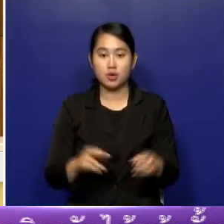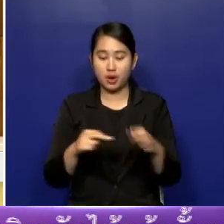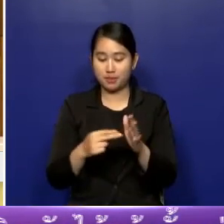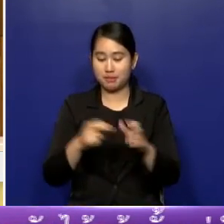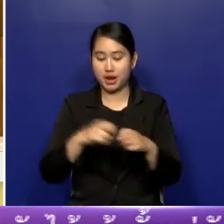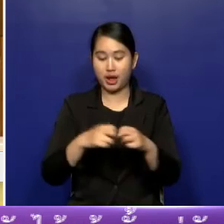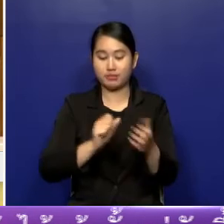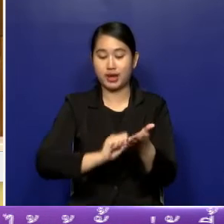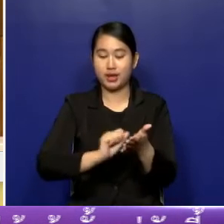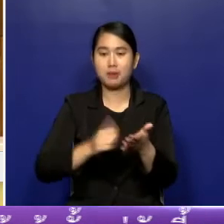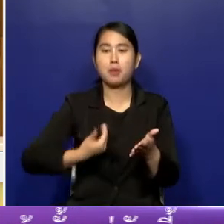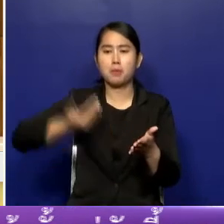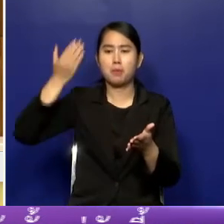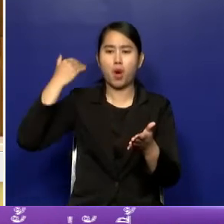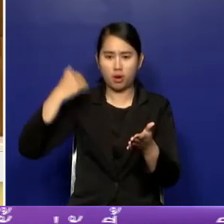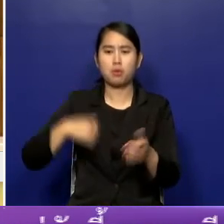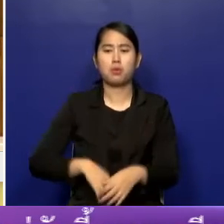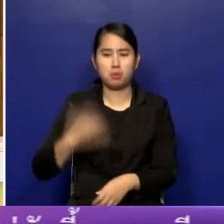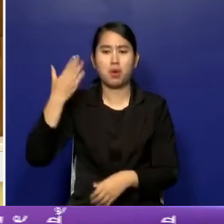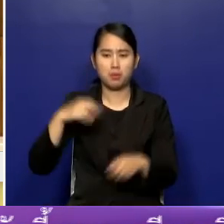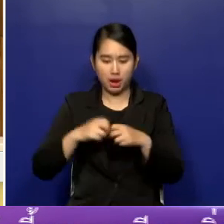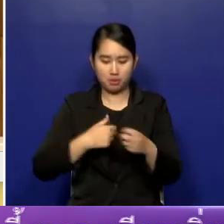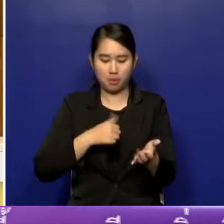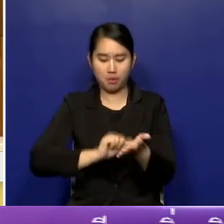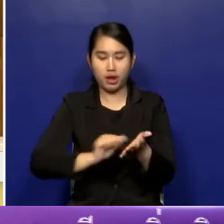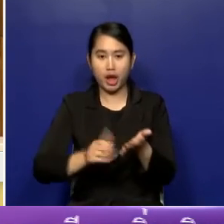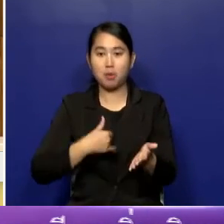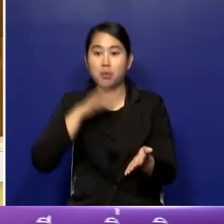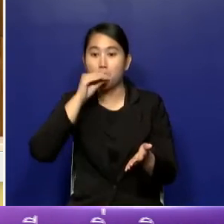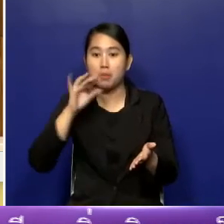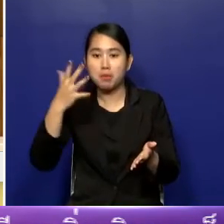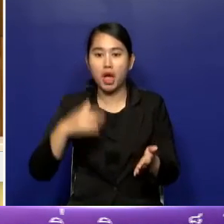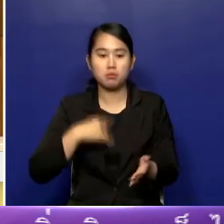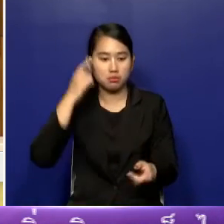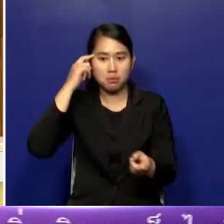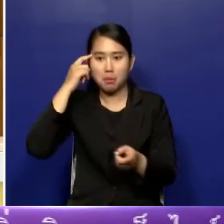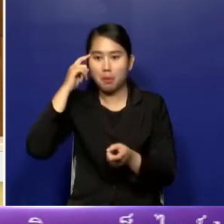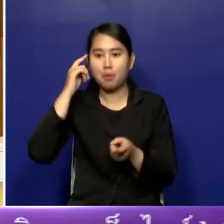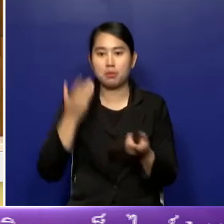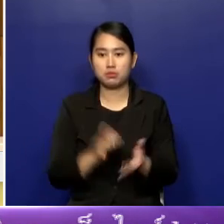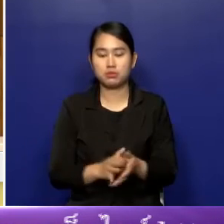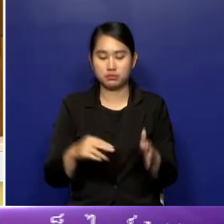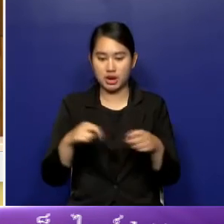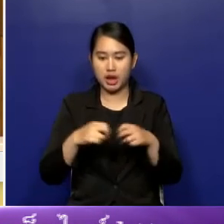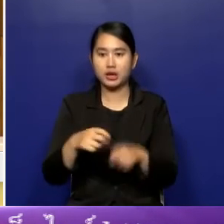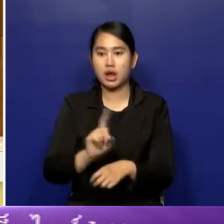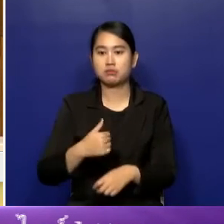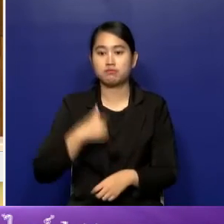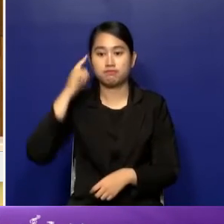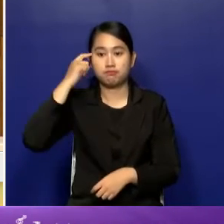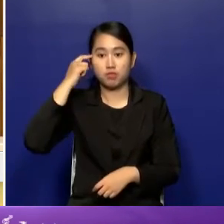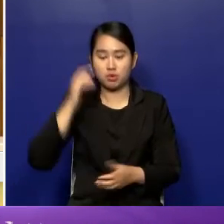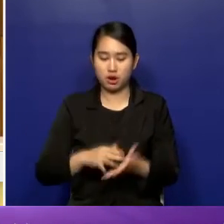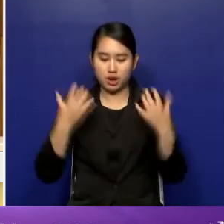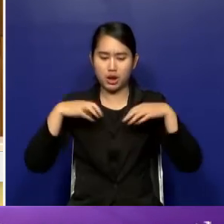ที่เกื Bentก่หน้าผม ก็จะไปแ้หน้าถ Guruหน่แเชร่อย ถ trimit